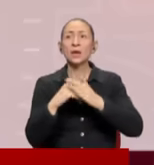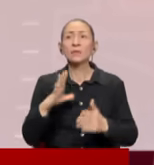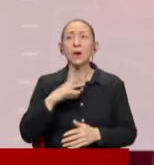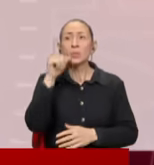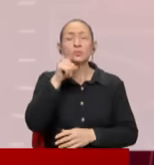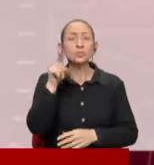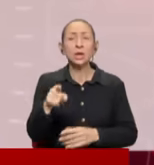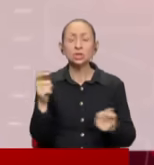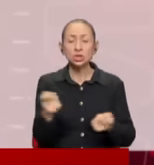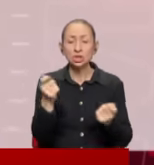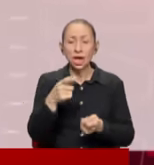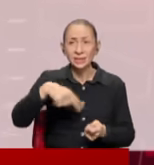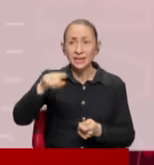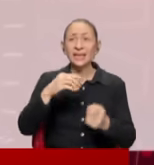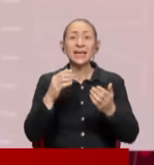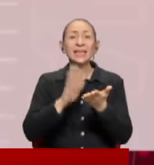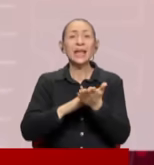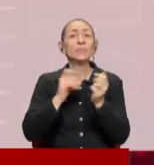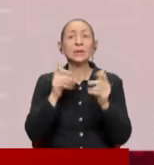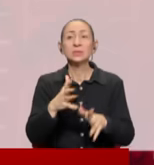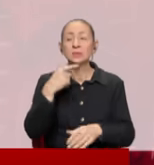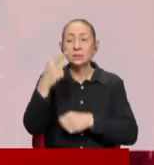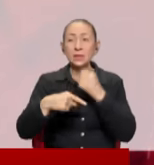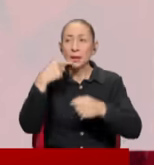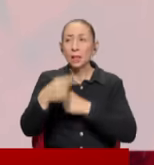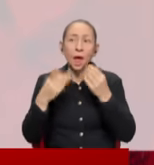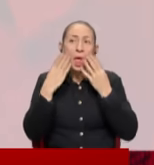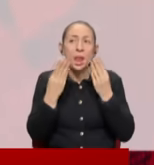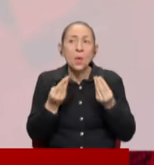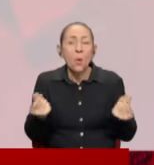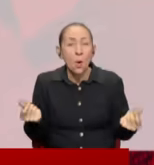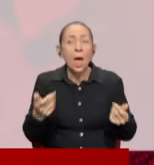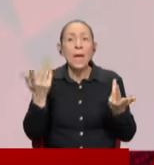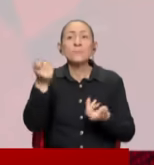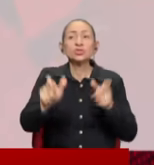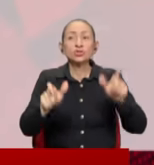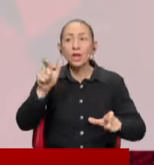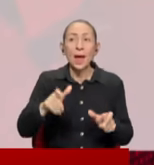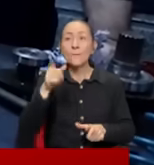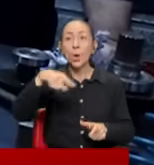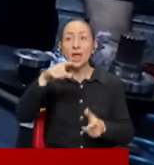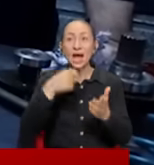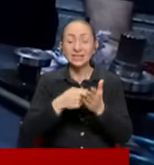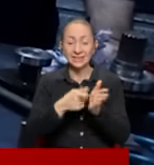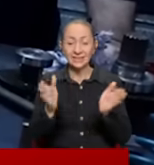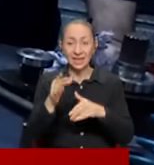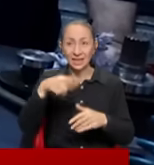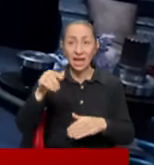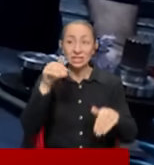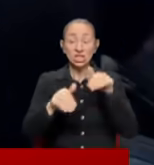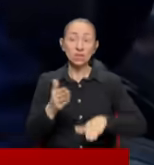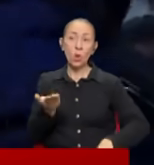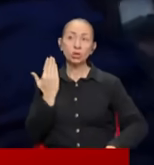uygulaması nedeniyle çalışanların kıdem tazminatı yıldan yıla eriyip gidiyor. Hem işçiler hem de onlar adına sendikalar